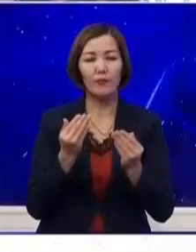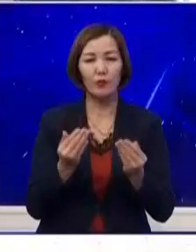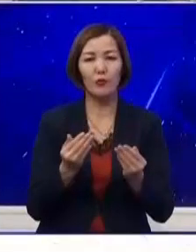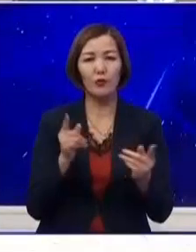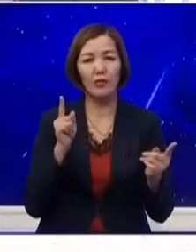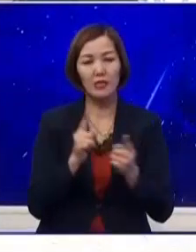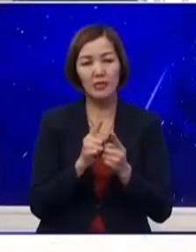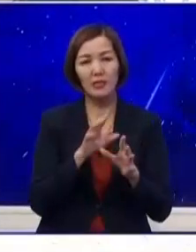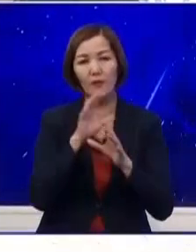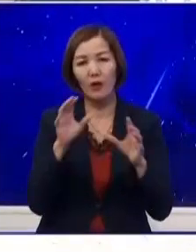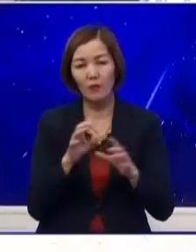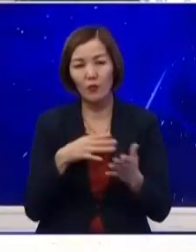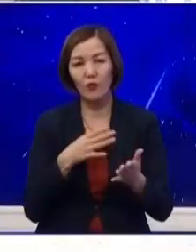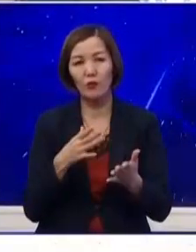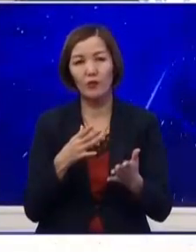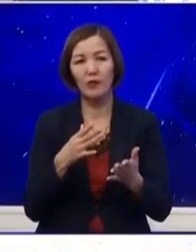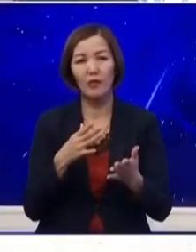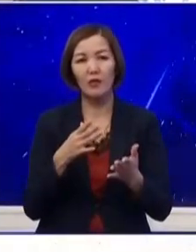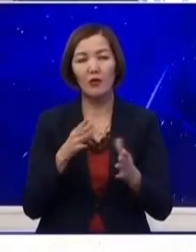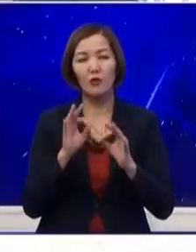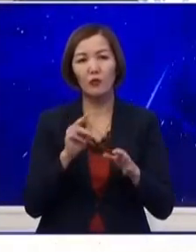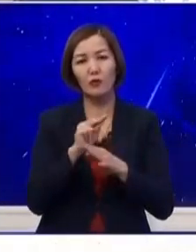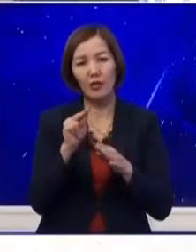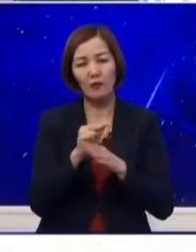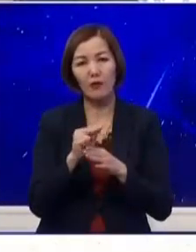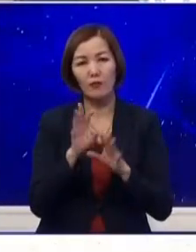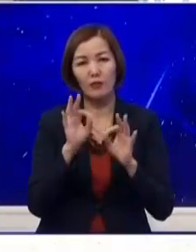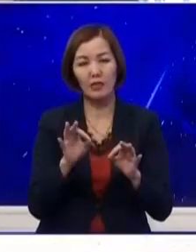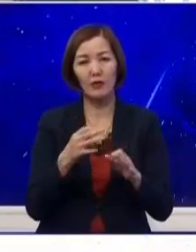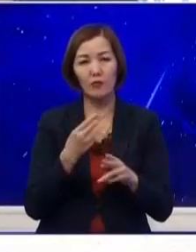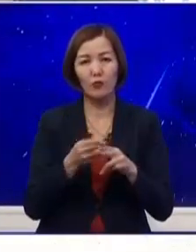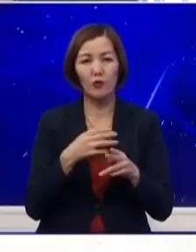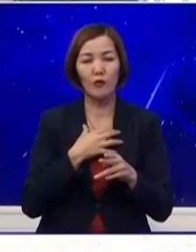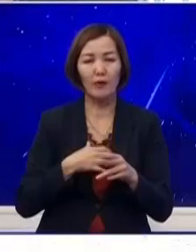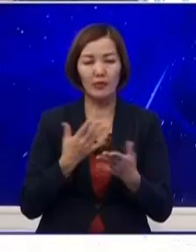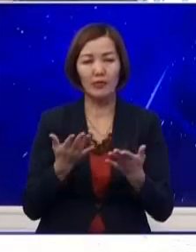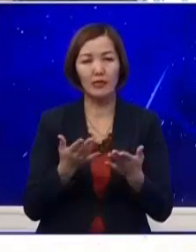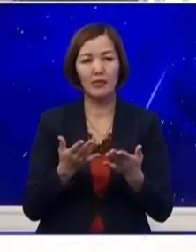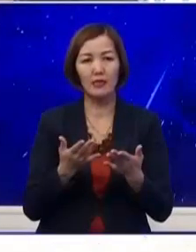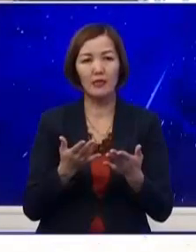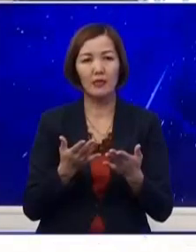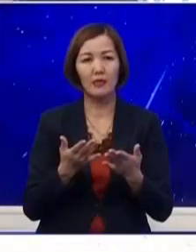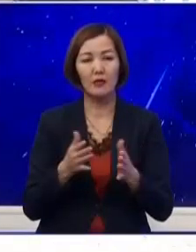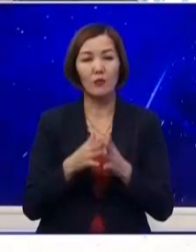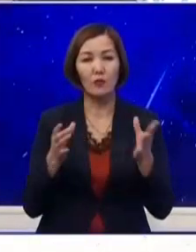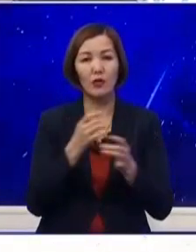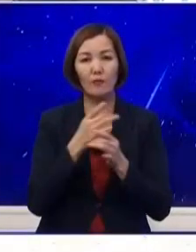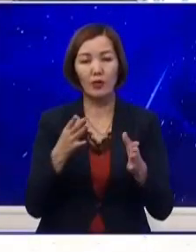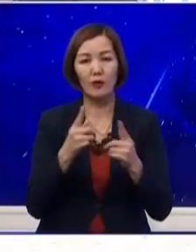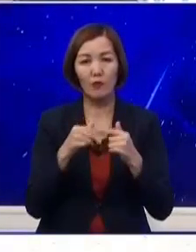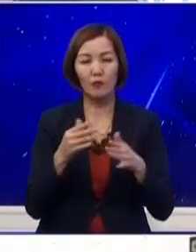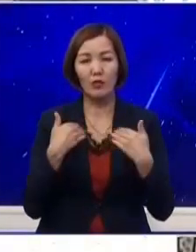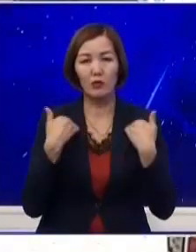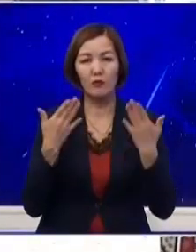деген бізге тілегімізді жақсы сөздерімізді айтып бірімізді жігерлендіріп осындай бір үлкен қуанышқа ата